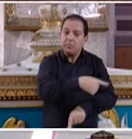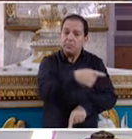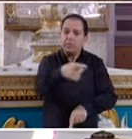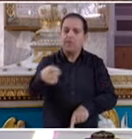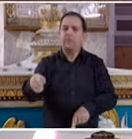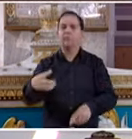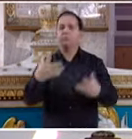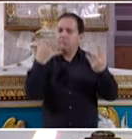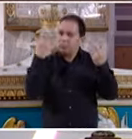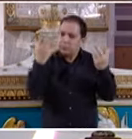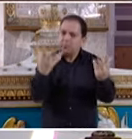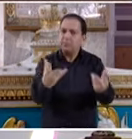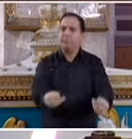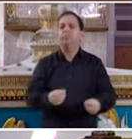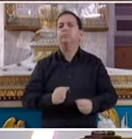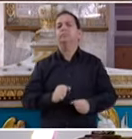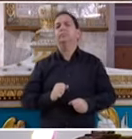αποκατασταθώ